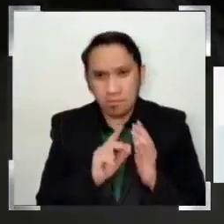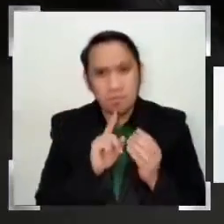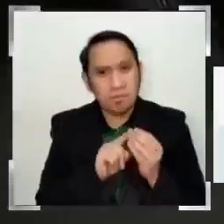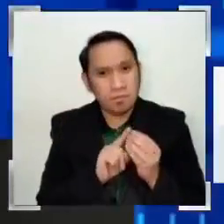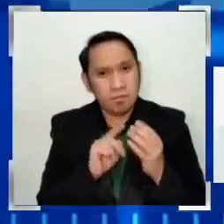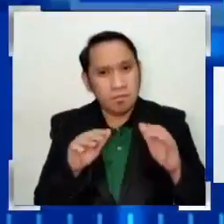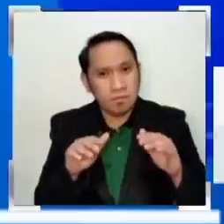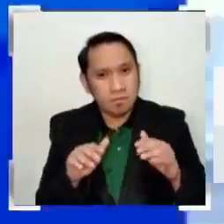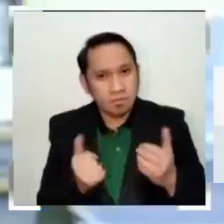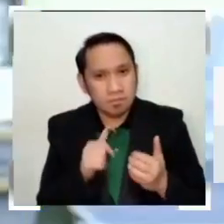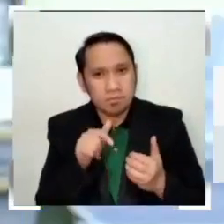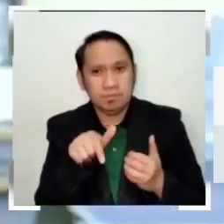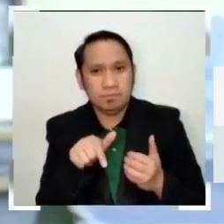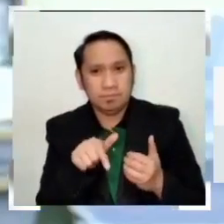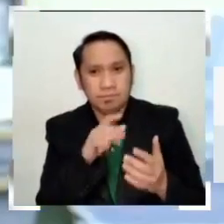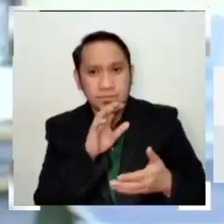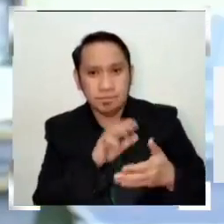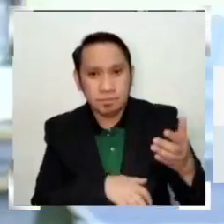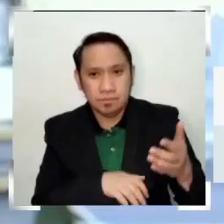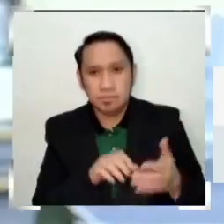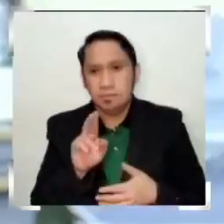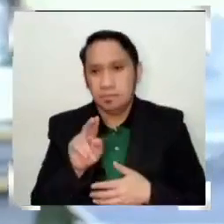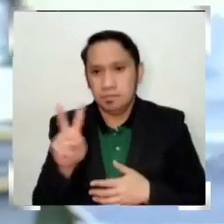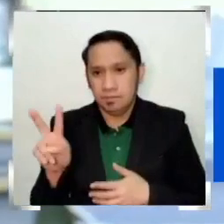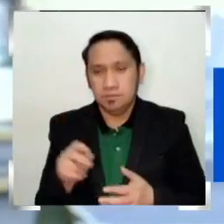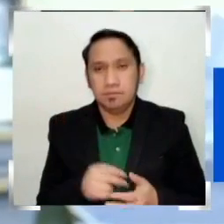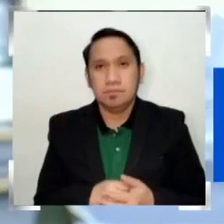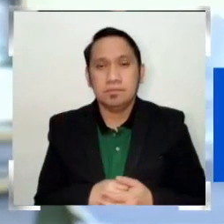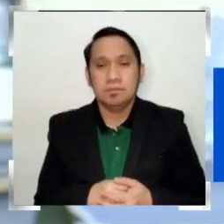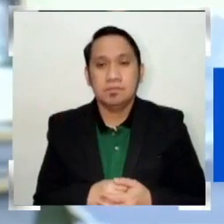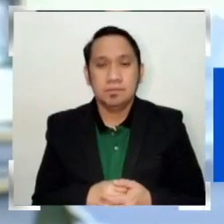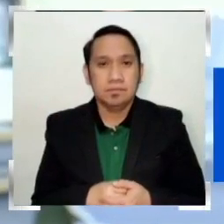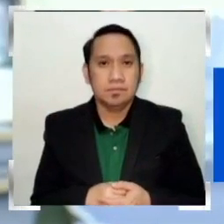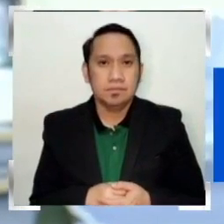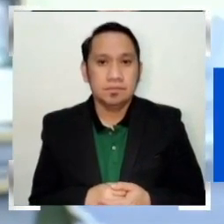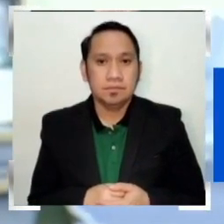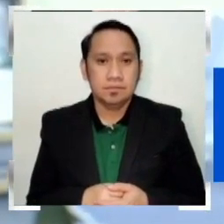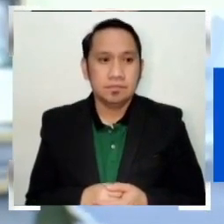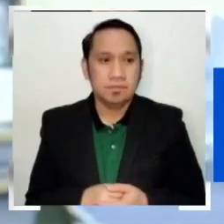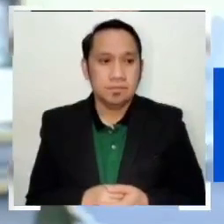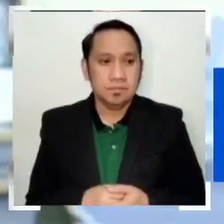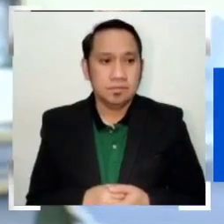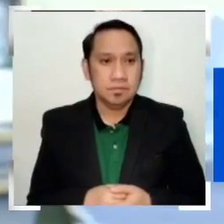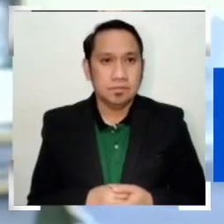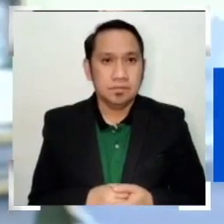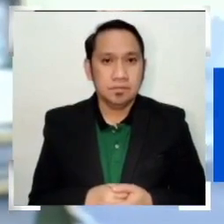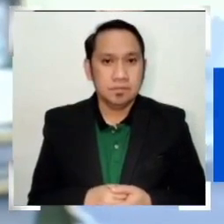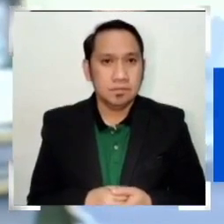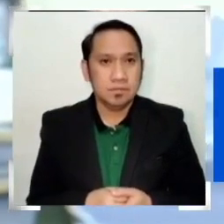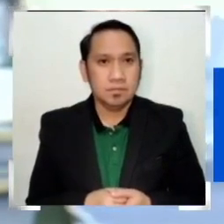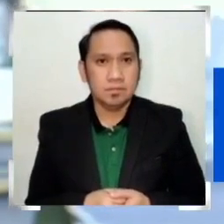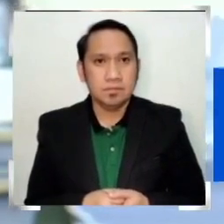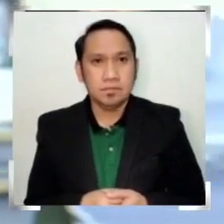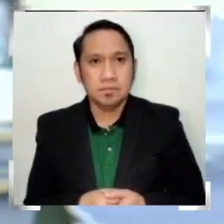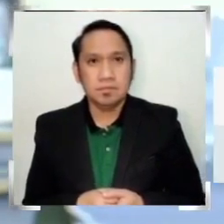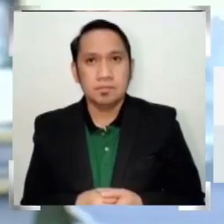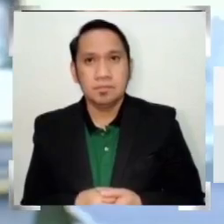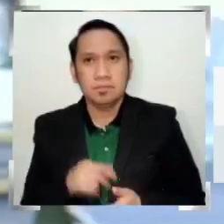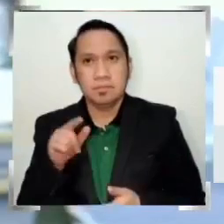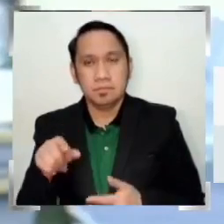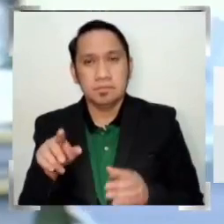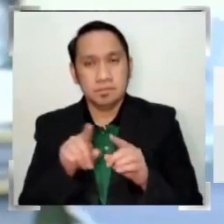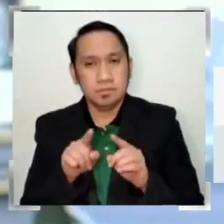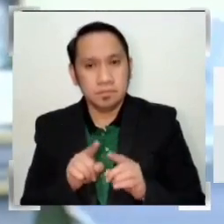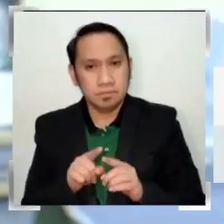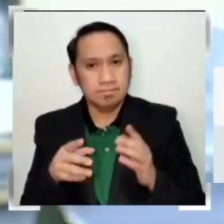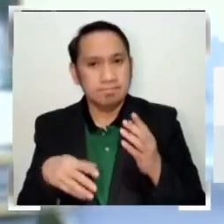UV Express. If you are a senior citizen or if you are a student, meron din hong additional discount yon. So